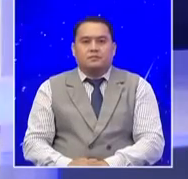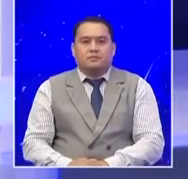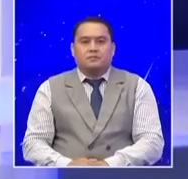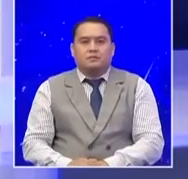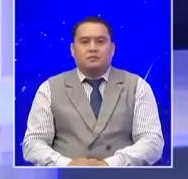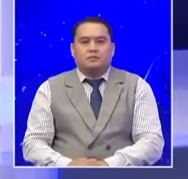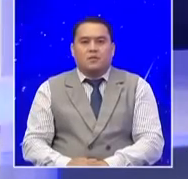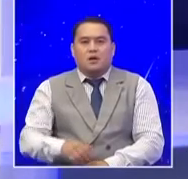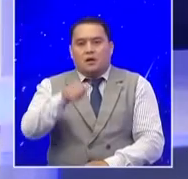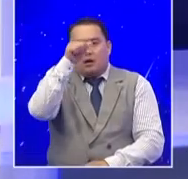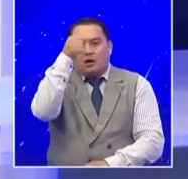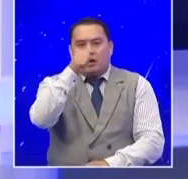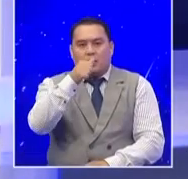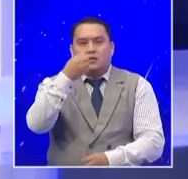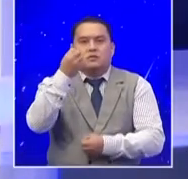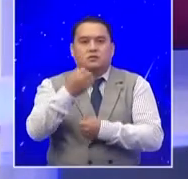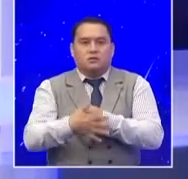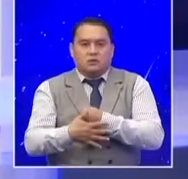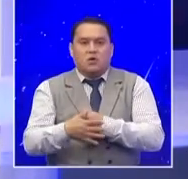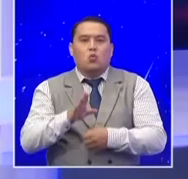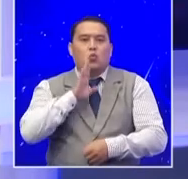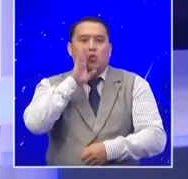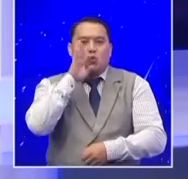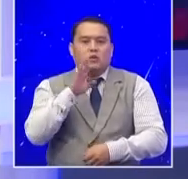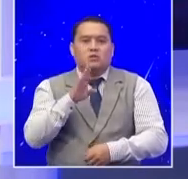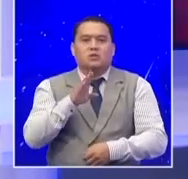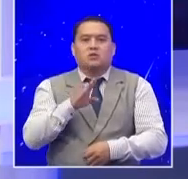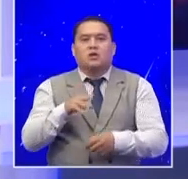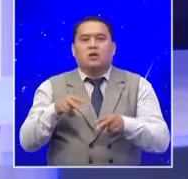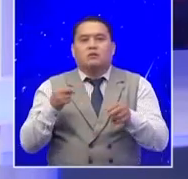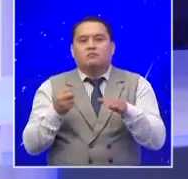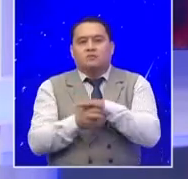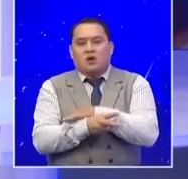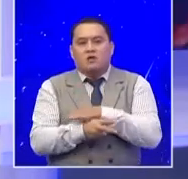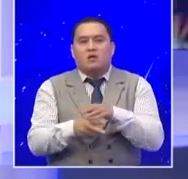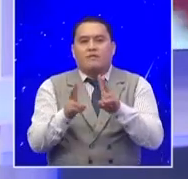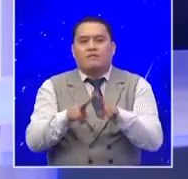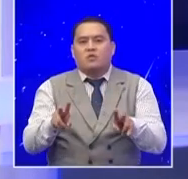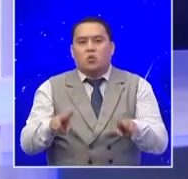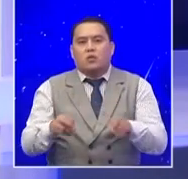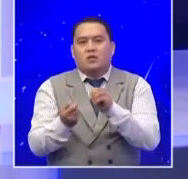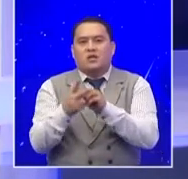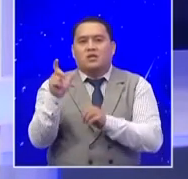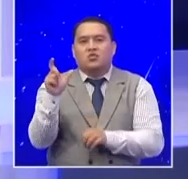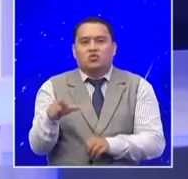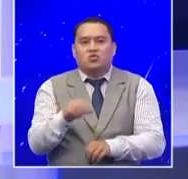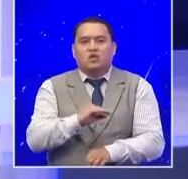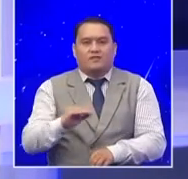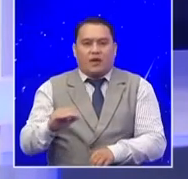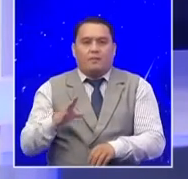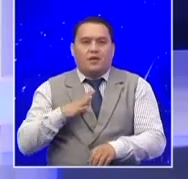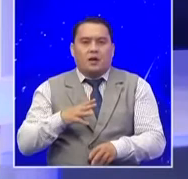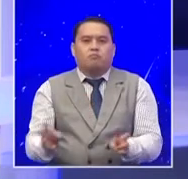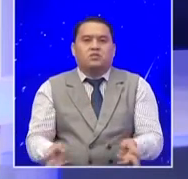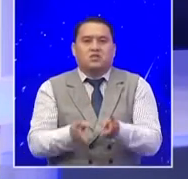Из Афин пришло сообщение, что ранним утром в среду в лагере мигрантов Мория, в котором содержится почти 13 тысяч человек, произошел